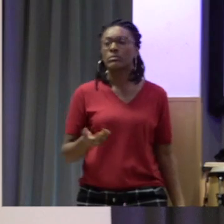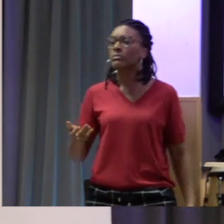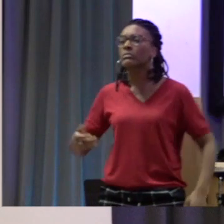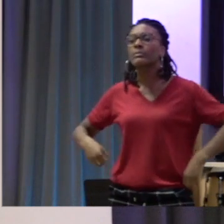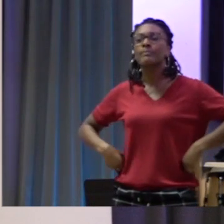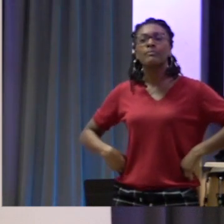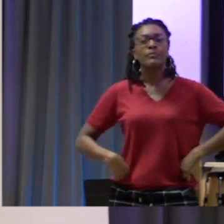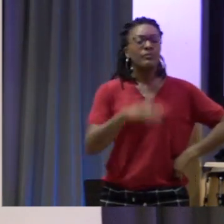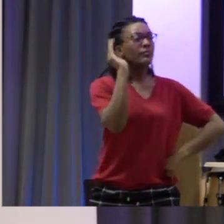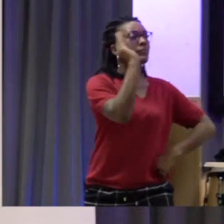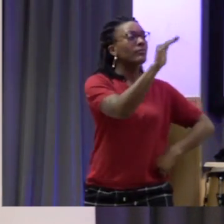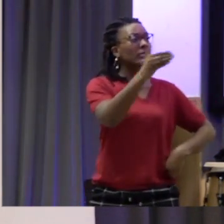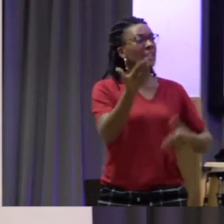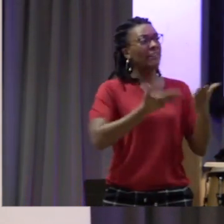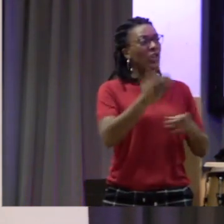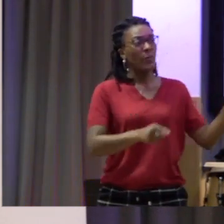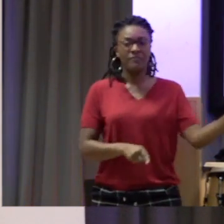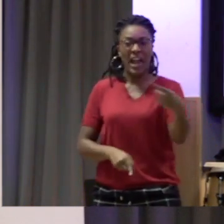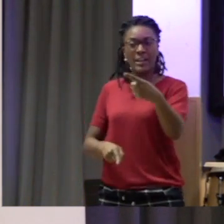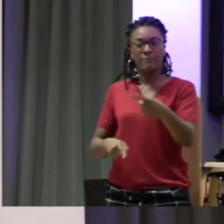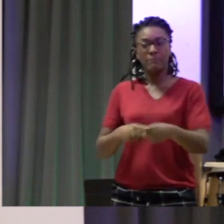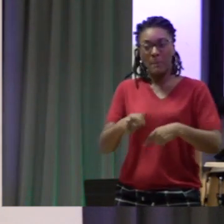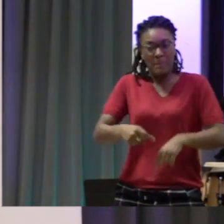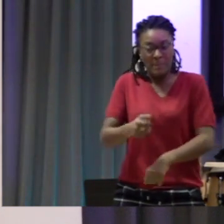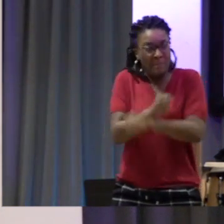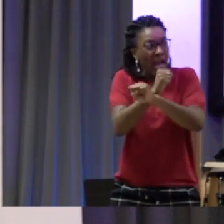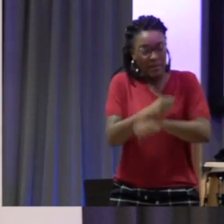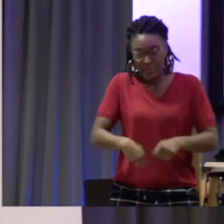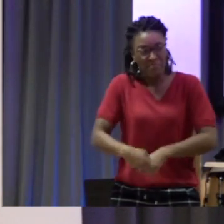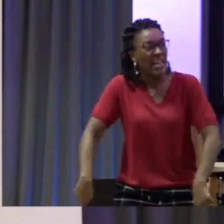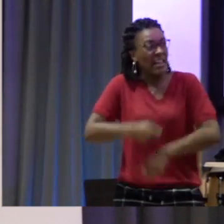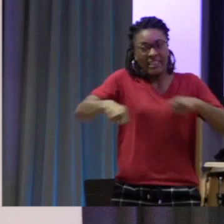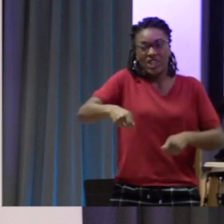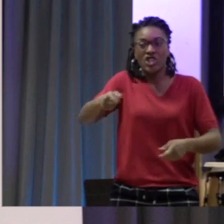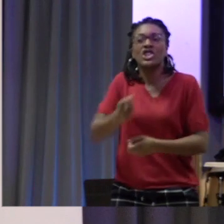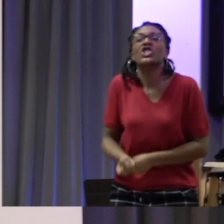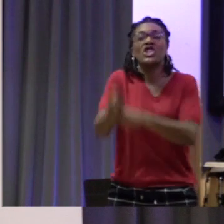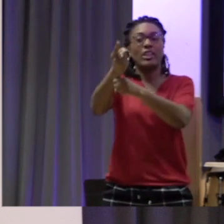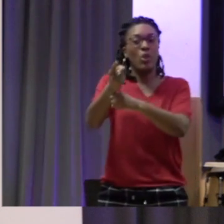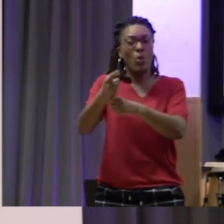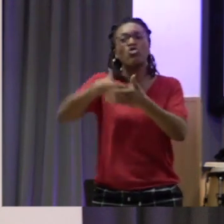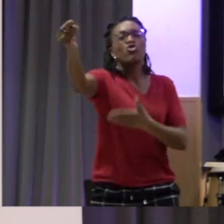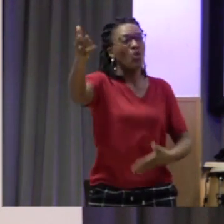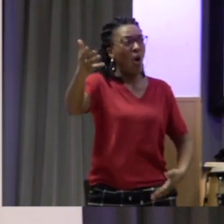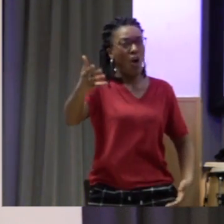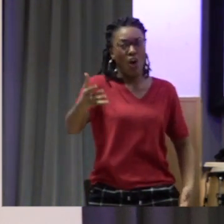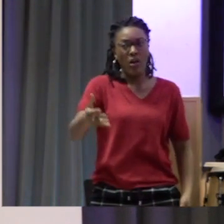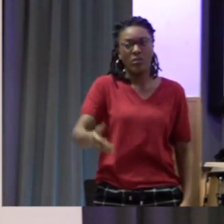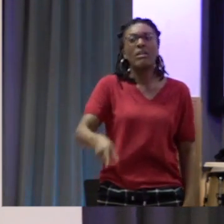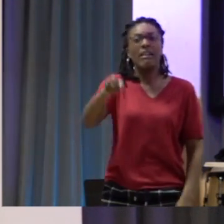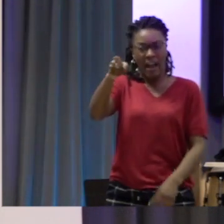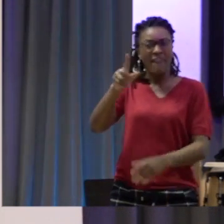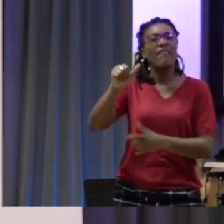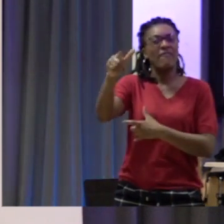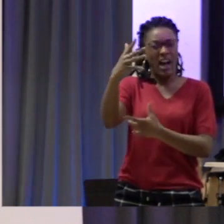dit aux serviteurs : liez-lui les pieds et les mains et jetez-le dans les ténèbres du dehors, où il y